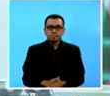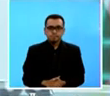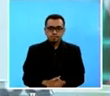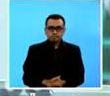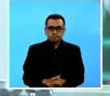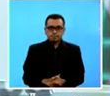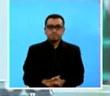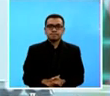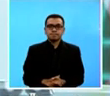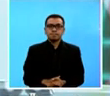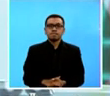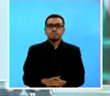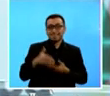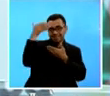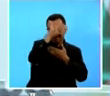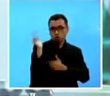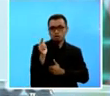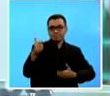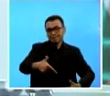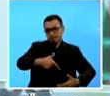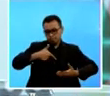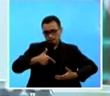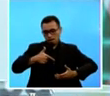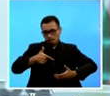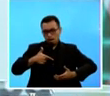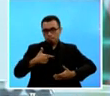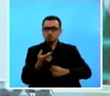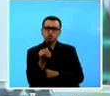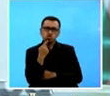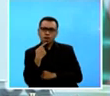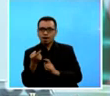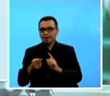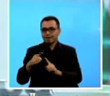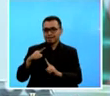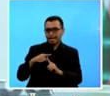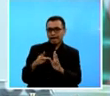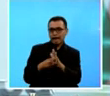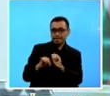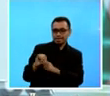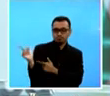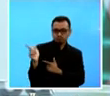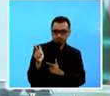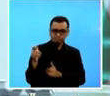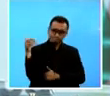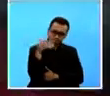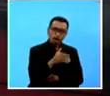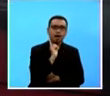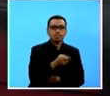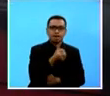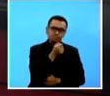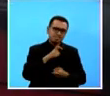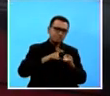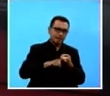Bagaimana jalannya latihan penanggulangan teroris yang digelar di kawasan Senayan, Jakarta? Kita akan bergabung dengan reporter Ajeng Wulandari di sana.